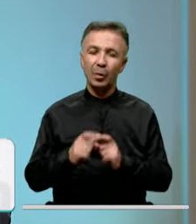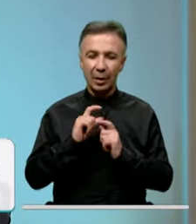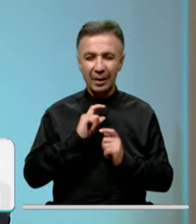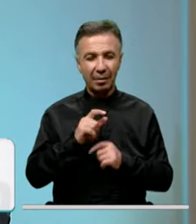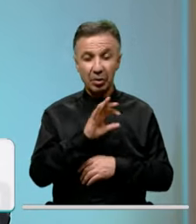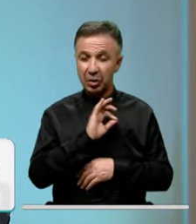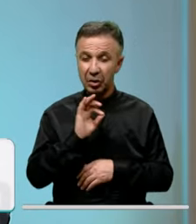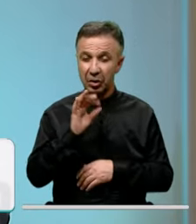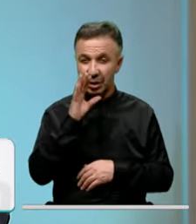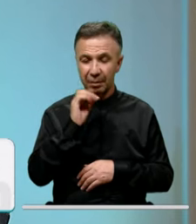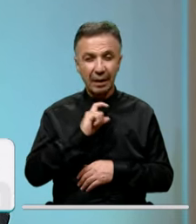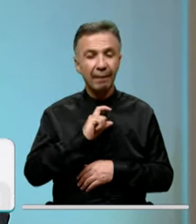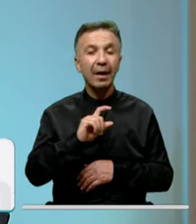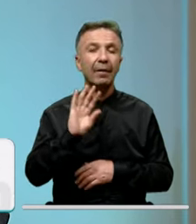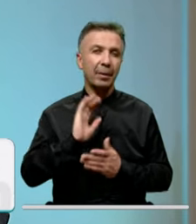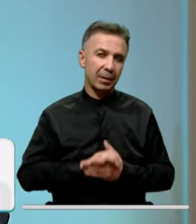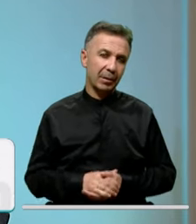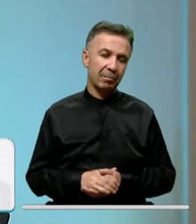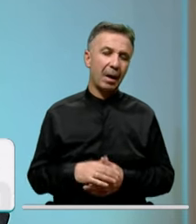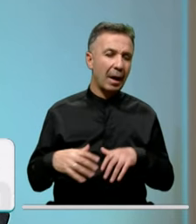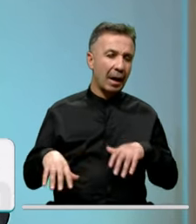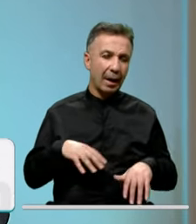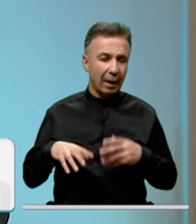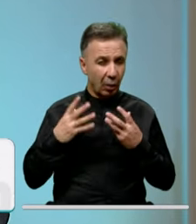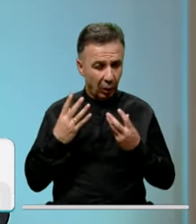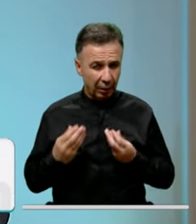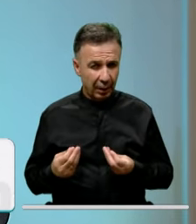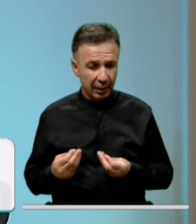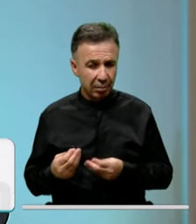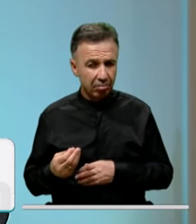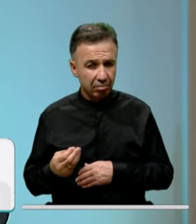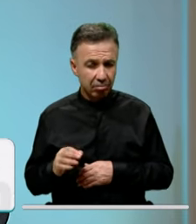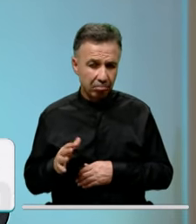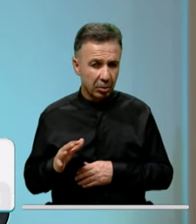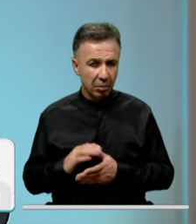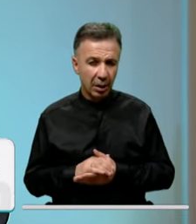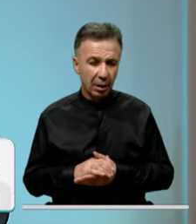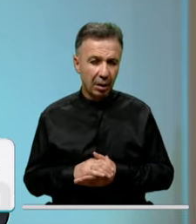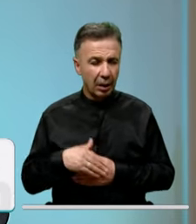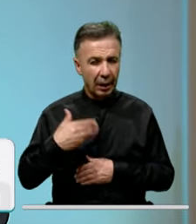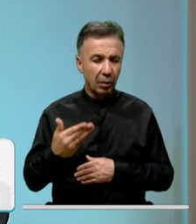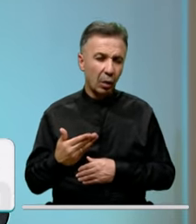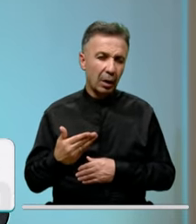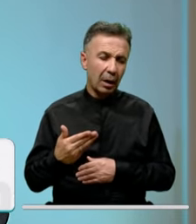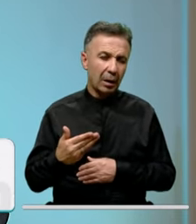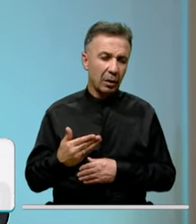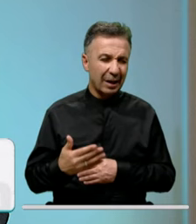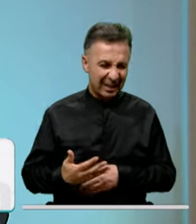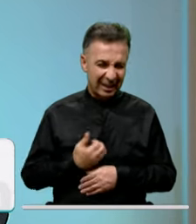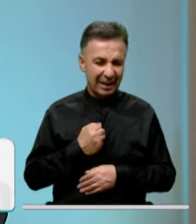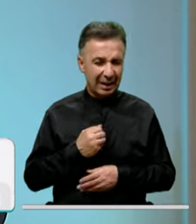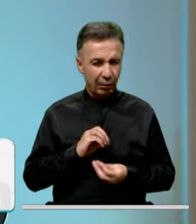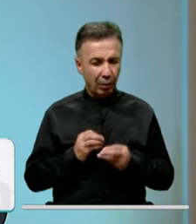kimse veremez. Dolayısıyla engelli olabileceği muhtemel ileride şöyle şöyle sıkıntılarla